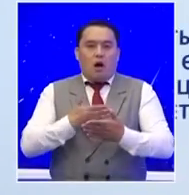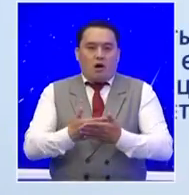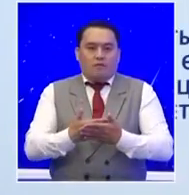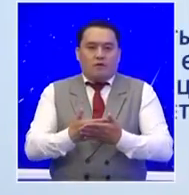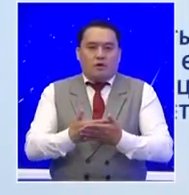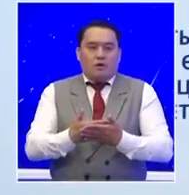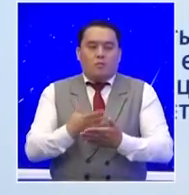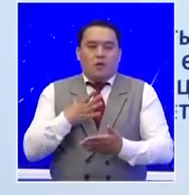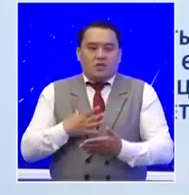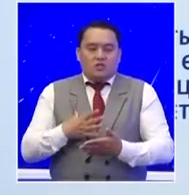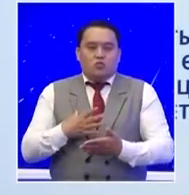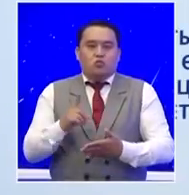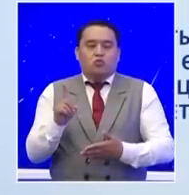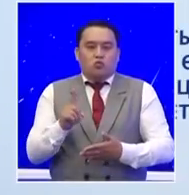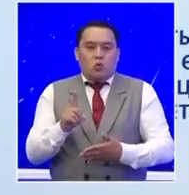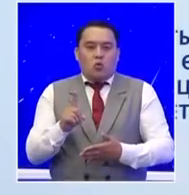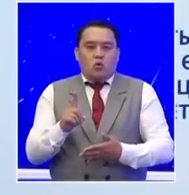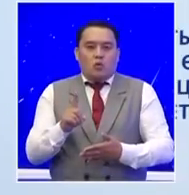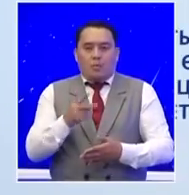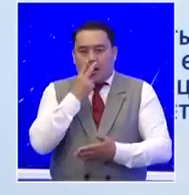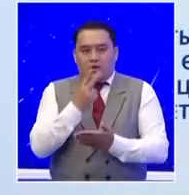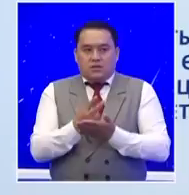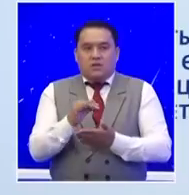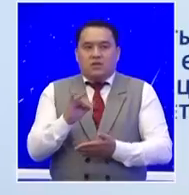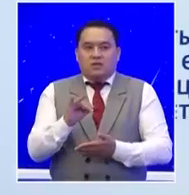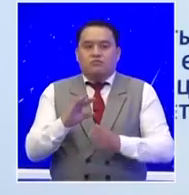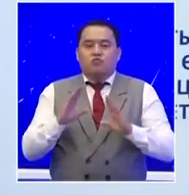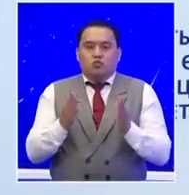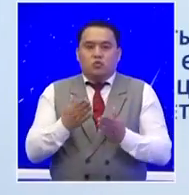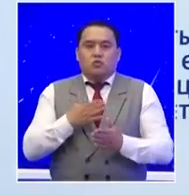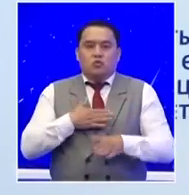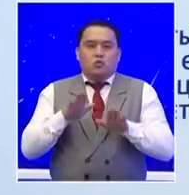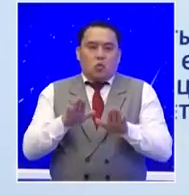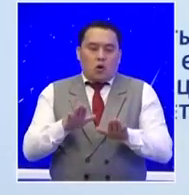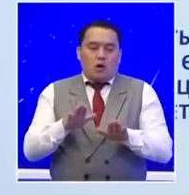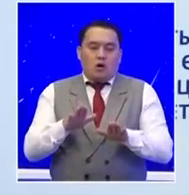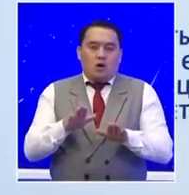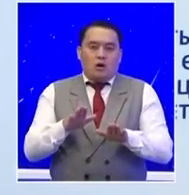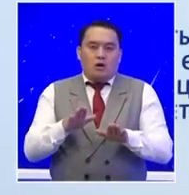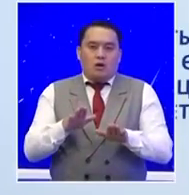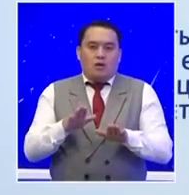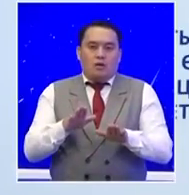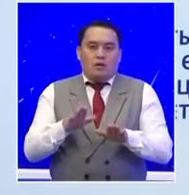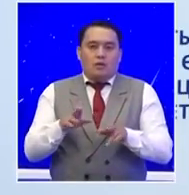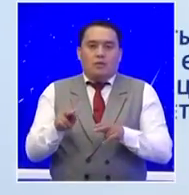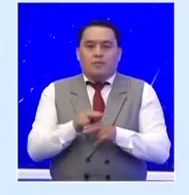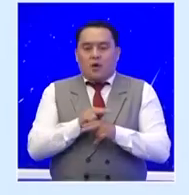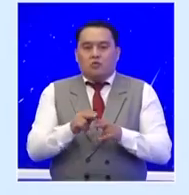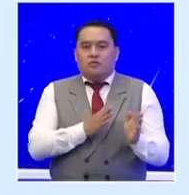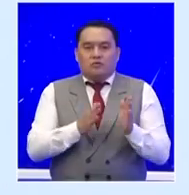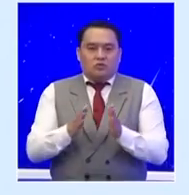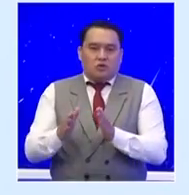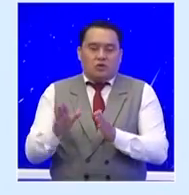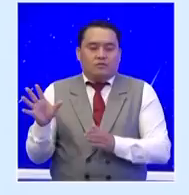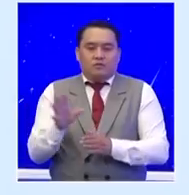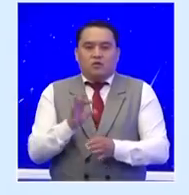такую гражданскую позицию проявляли, и в таком случае мы только так можем привести, как говорится, в